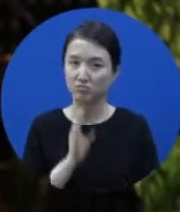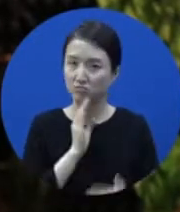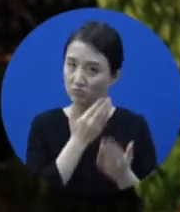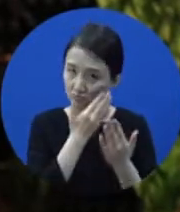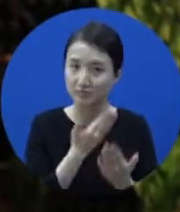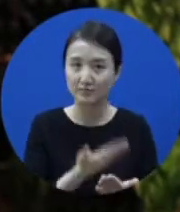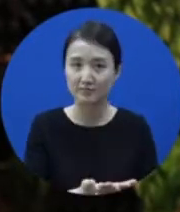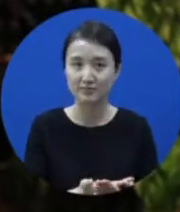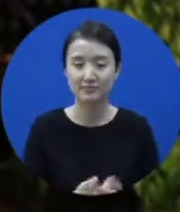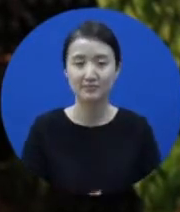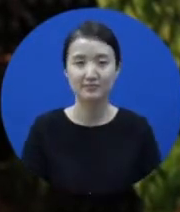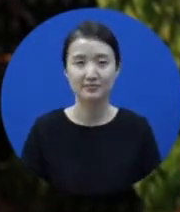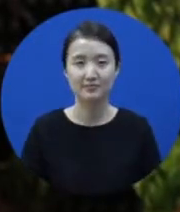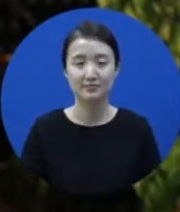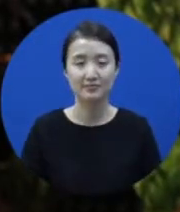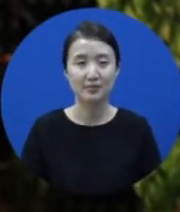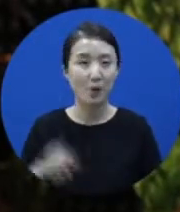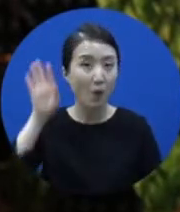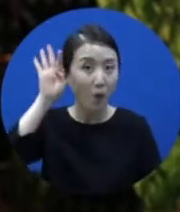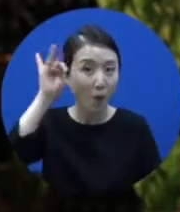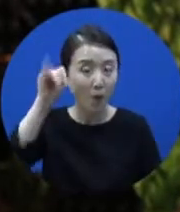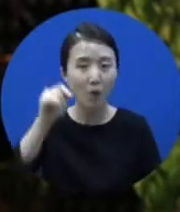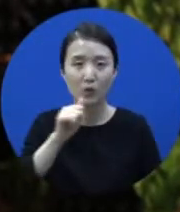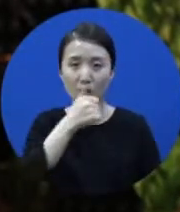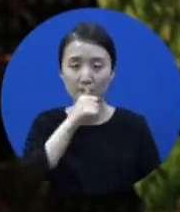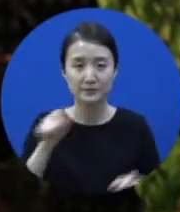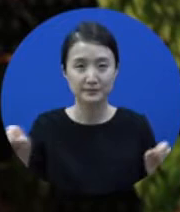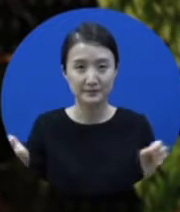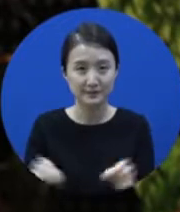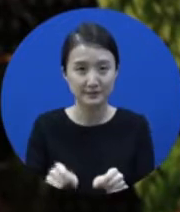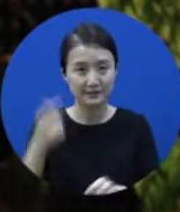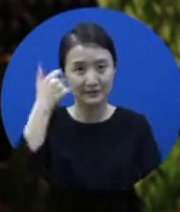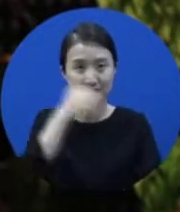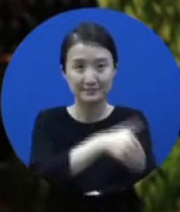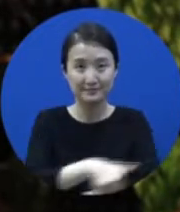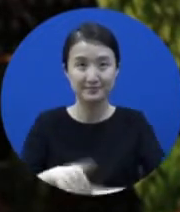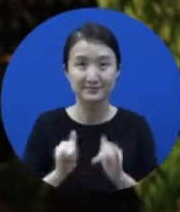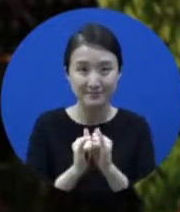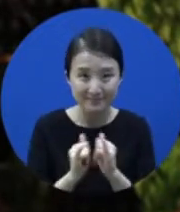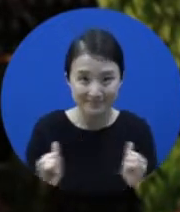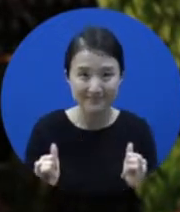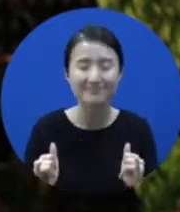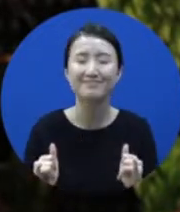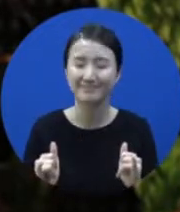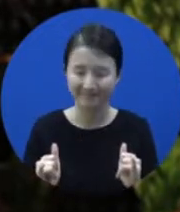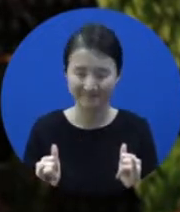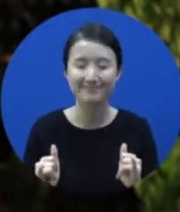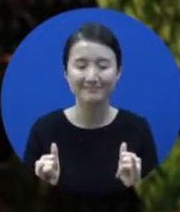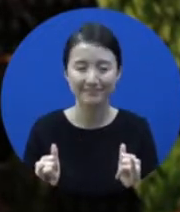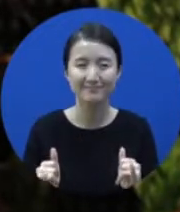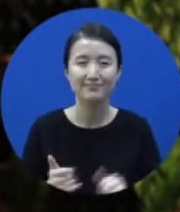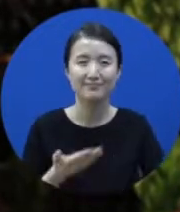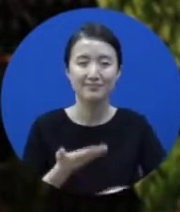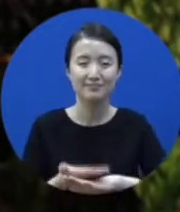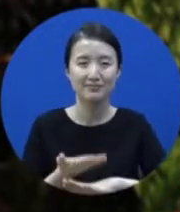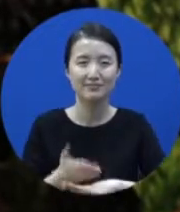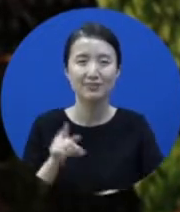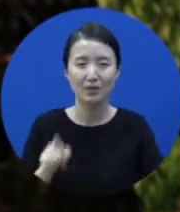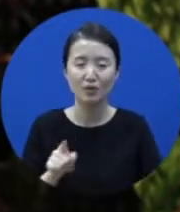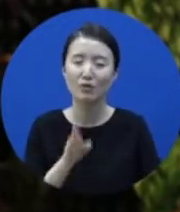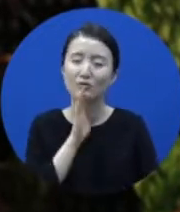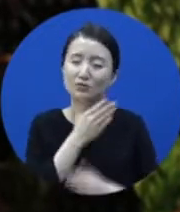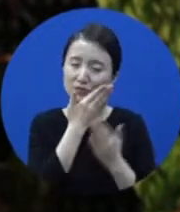곧 선을 보러 나가셔야 된다 하시는 분들 계시면 다른 것도 중요하겠지만 목소리를 좀 이렇게